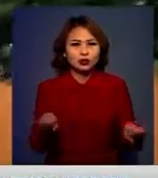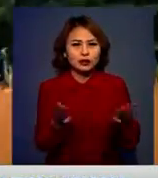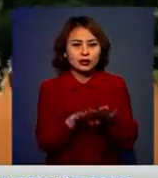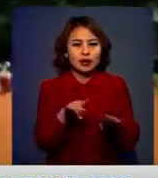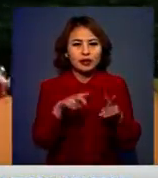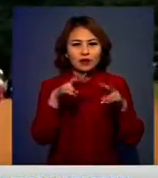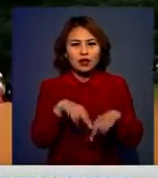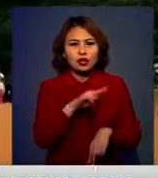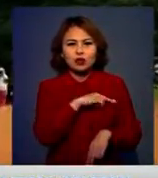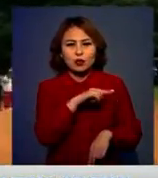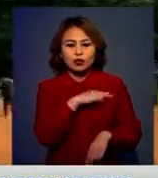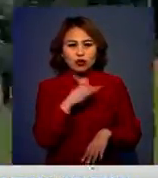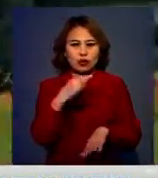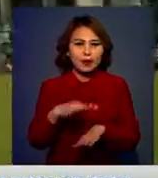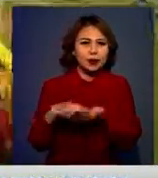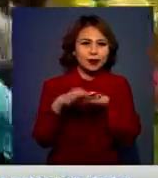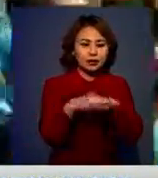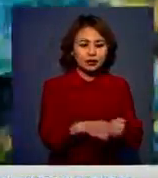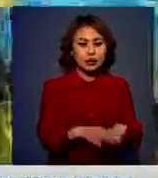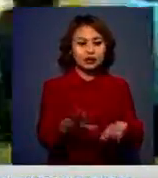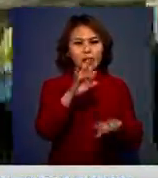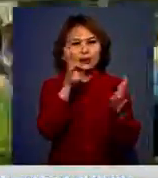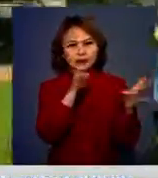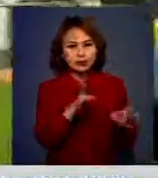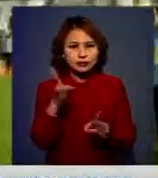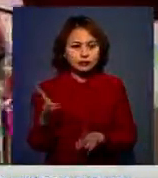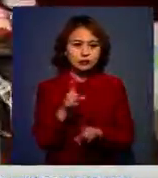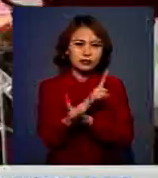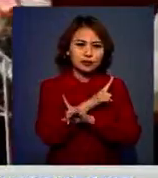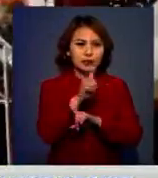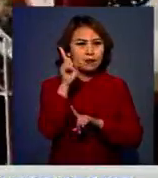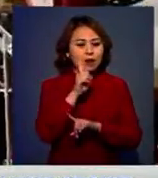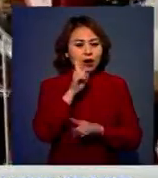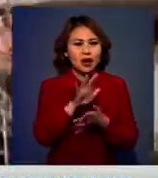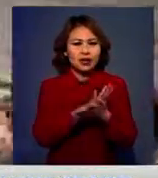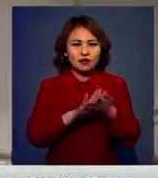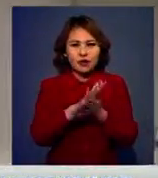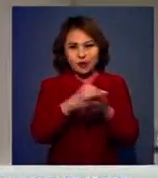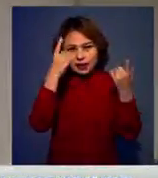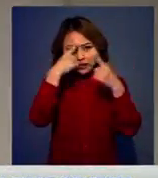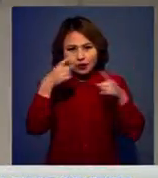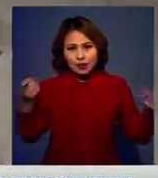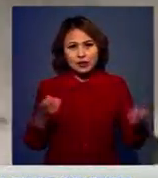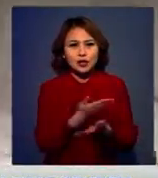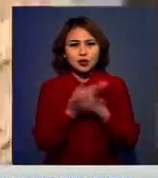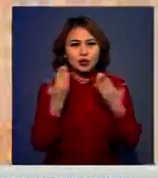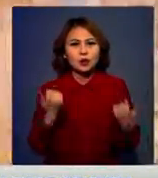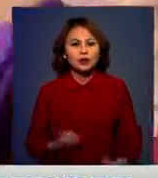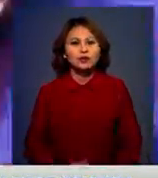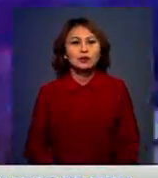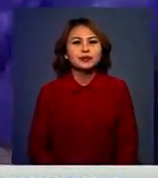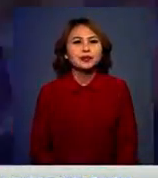құрылғыдағы деректерді тексеру жұмыстары жүргізіліп жатыр. Құрбандар мен зардап шеккендер жайлы әзірге ешқандай ақпар жоқ.